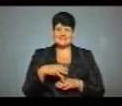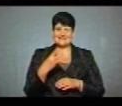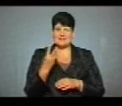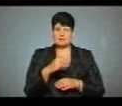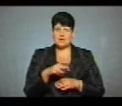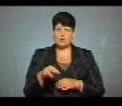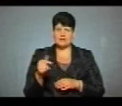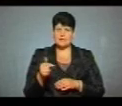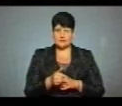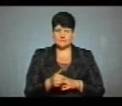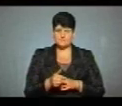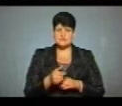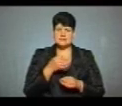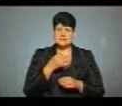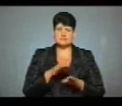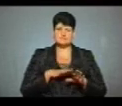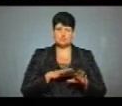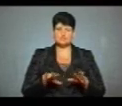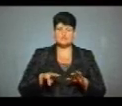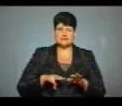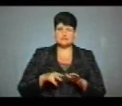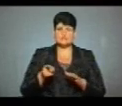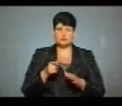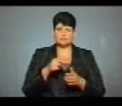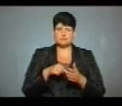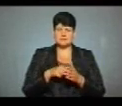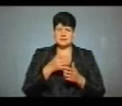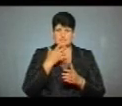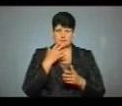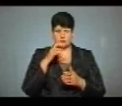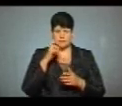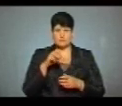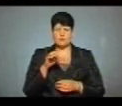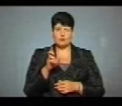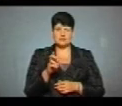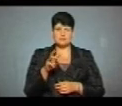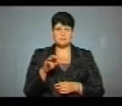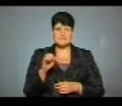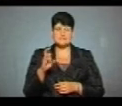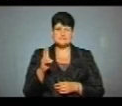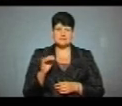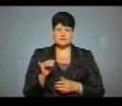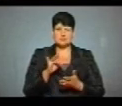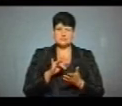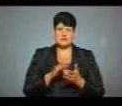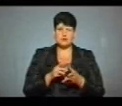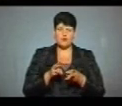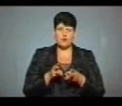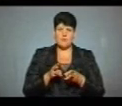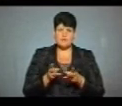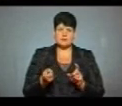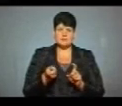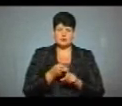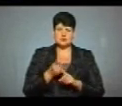мільйони гривень. Повідомив заступник директора «Тернопільміськтеплокомуненерго» Богдан Мийськів. До централізованого опалення у Тернополі